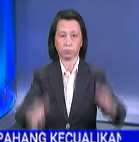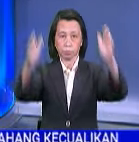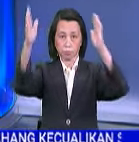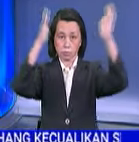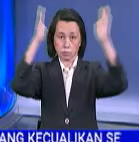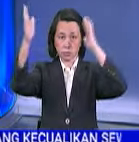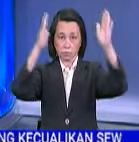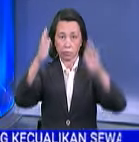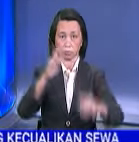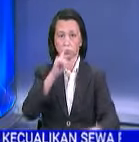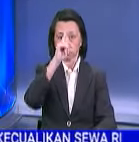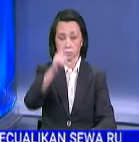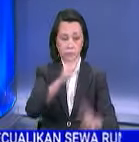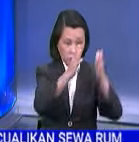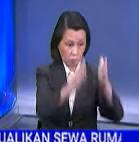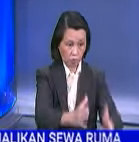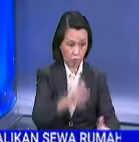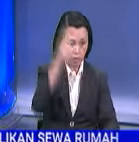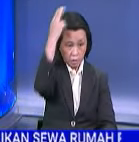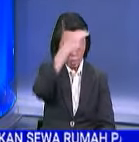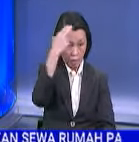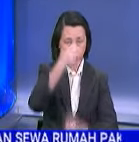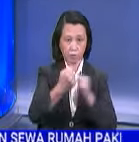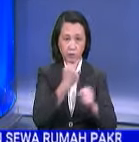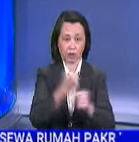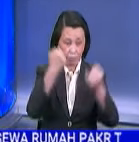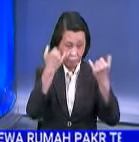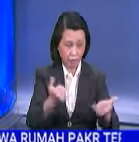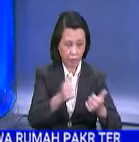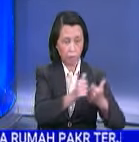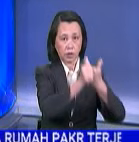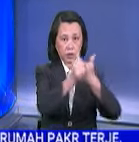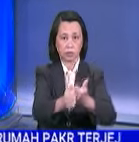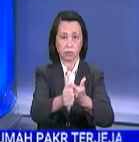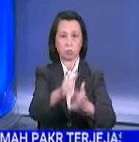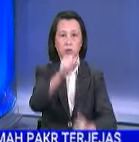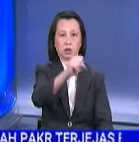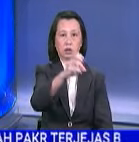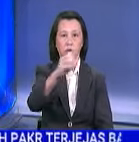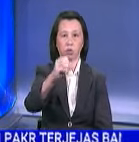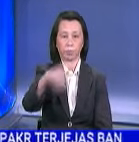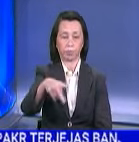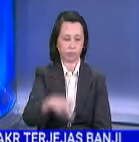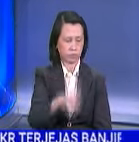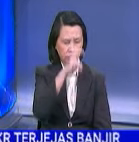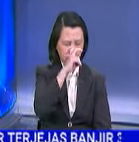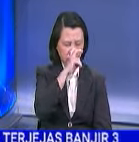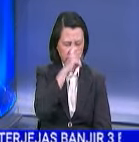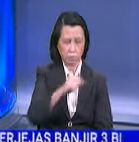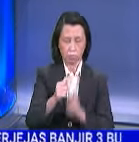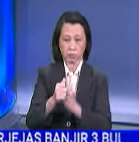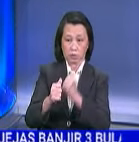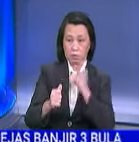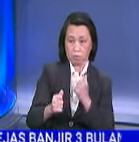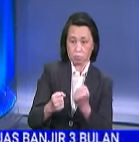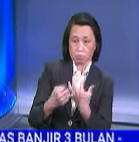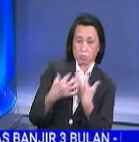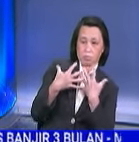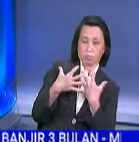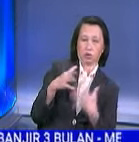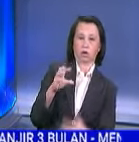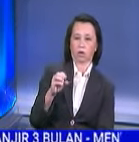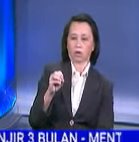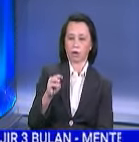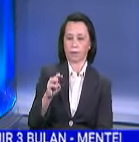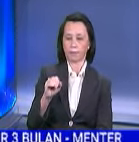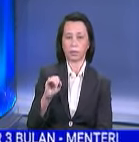Malaysia akan memastikan jemaah haji negara tahun ini mematuhi SOP ketat bagi mengelak jangkitan Omicron.